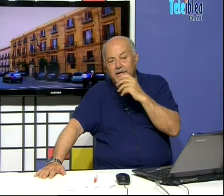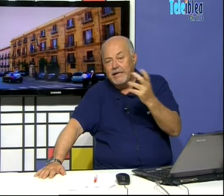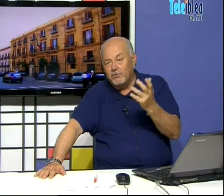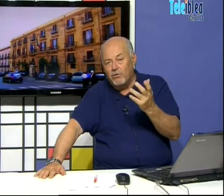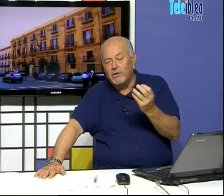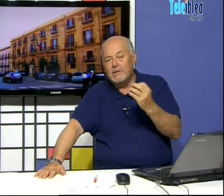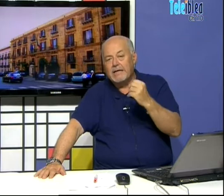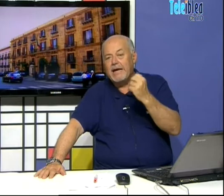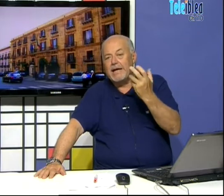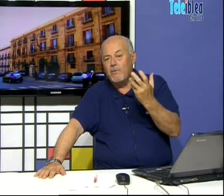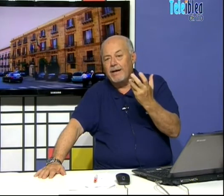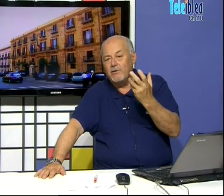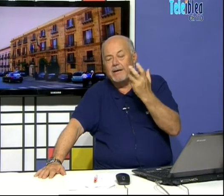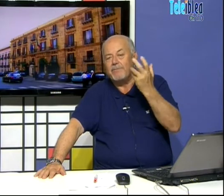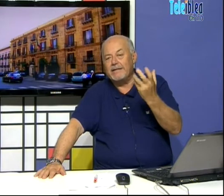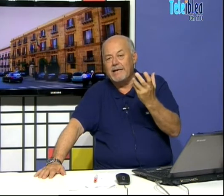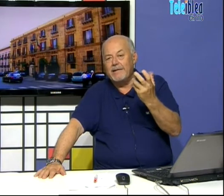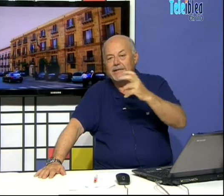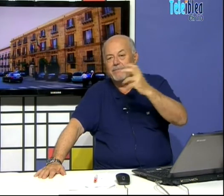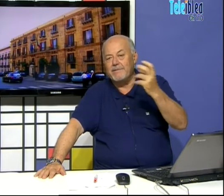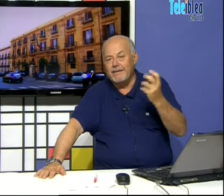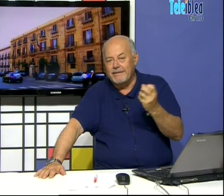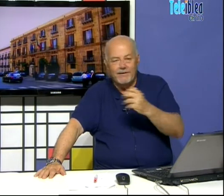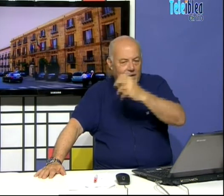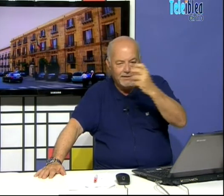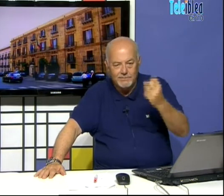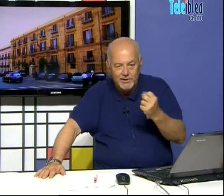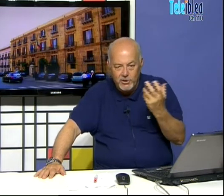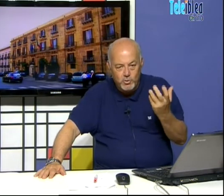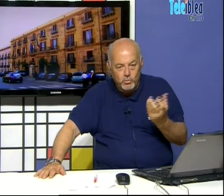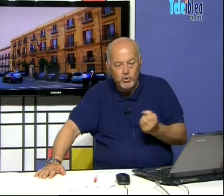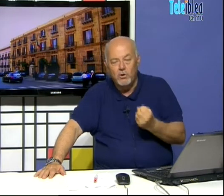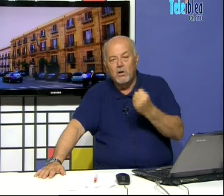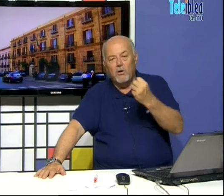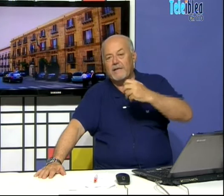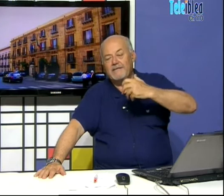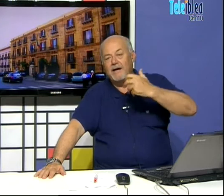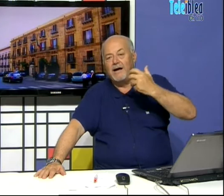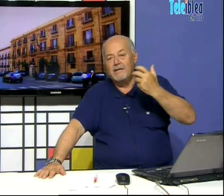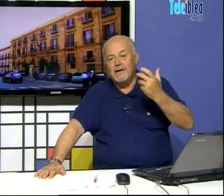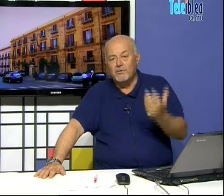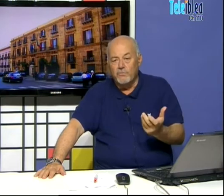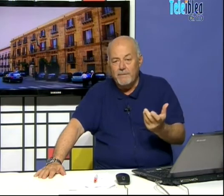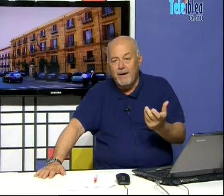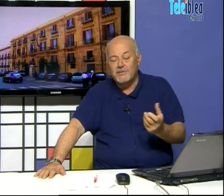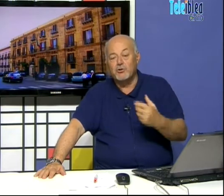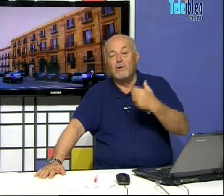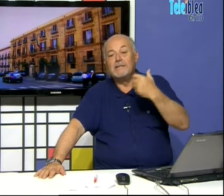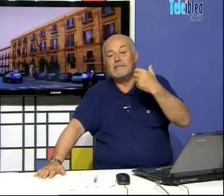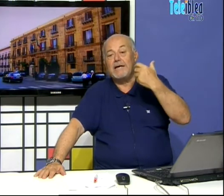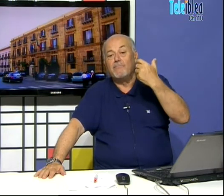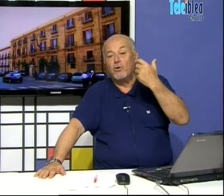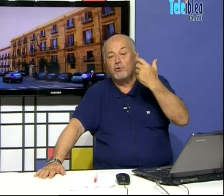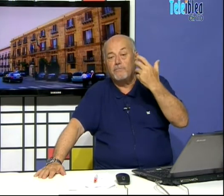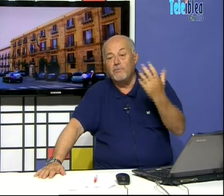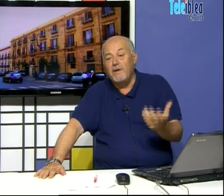di rito che era quello che praticamente permetteva l'inciucio. Ora si va ad un ribasso,